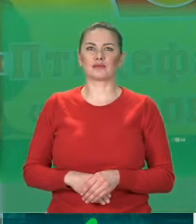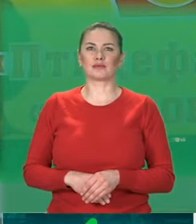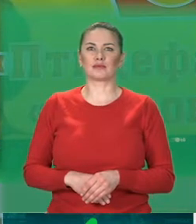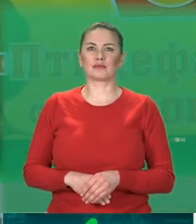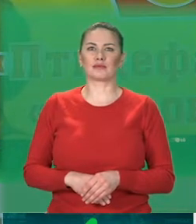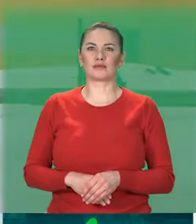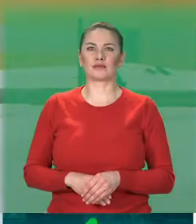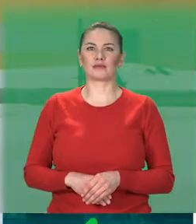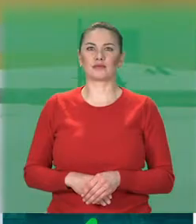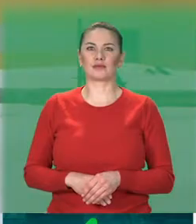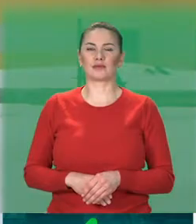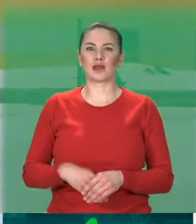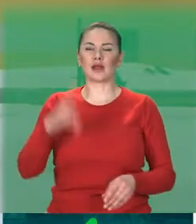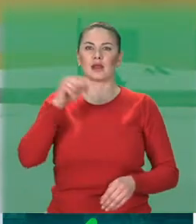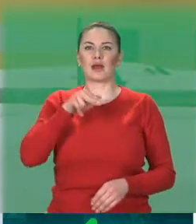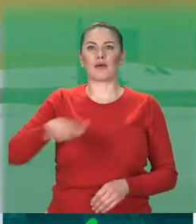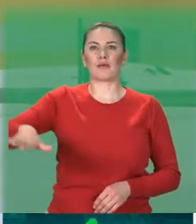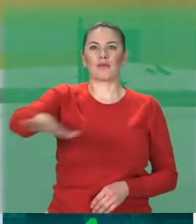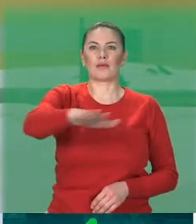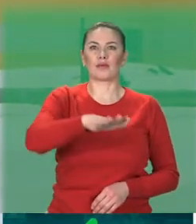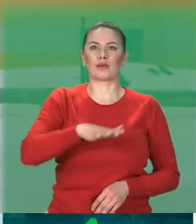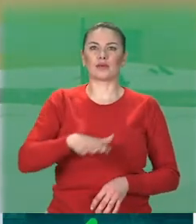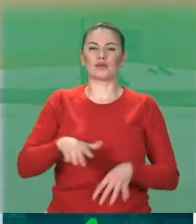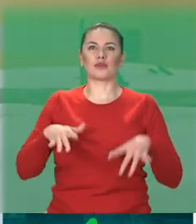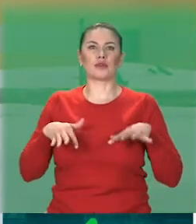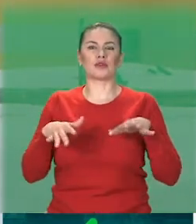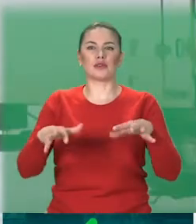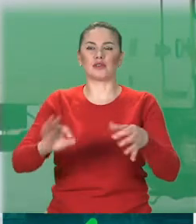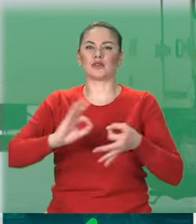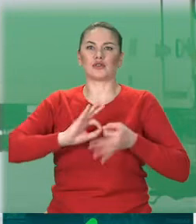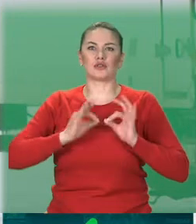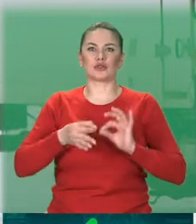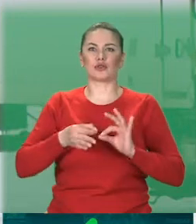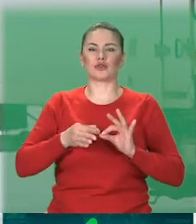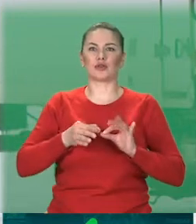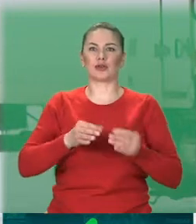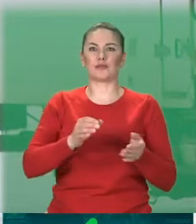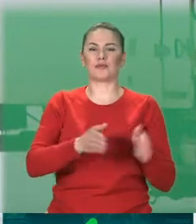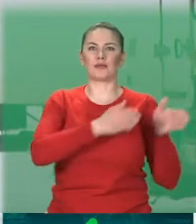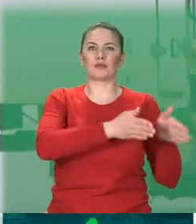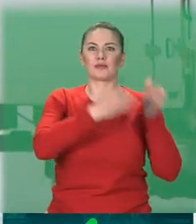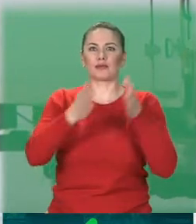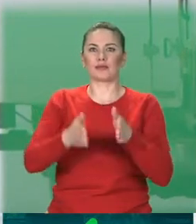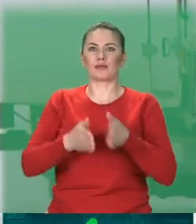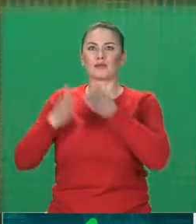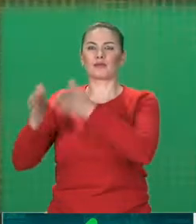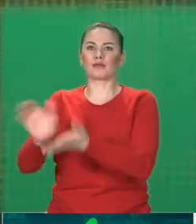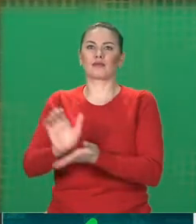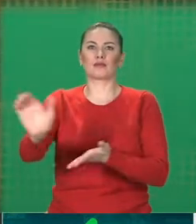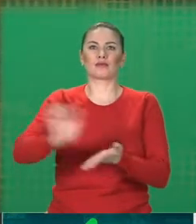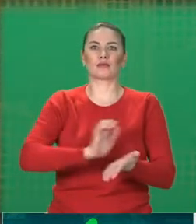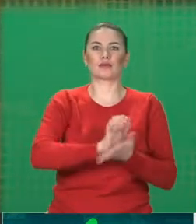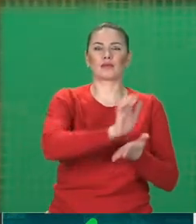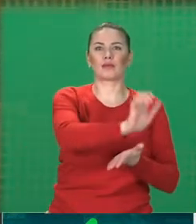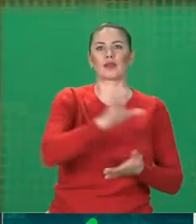мои коллеги. На гектарах птицефабрики «Островной» действует сложная логистическая схема. Определенный транспорт должен быть у конкретных